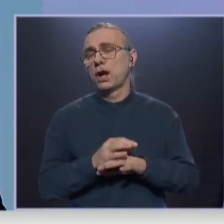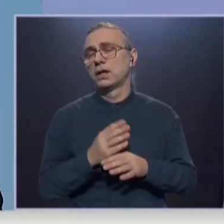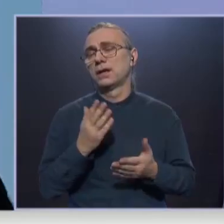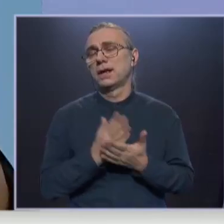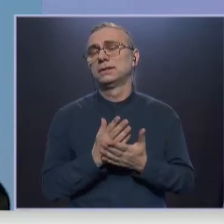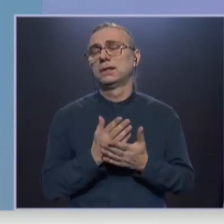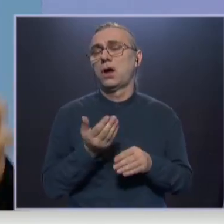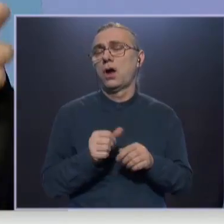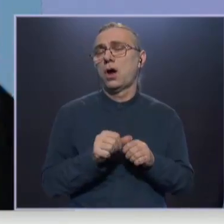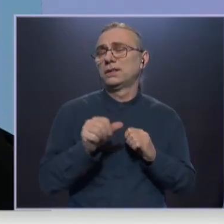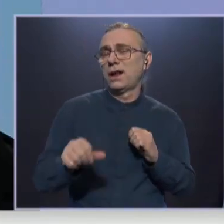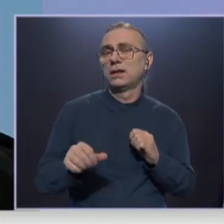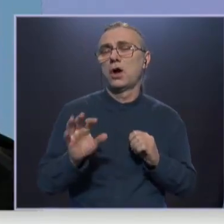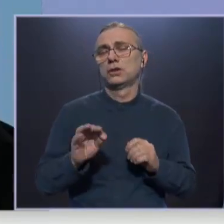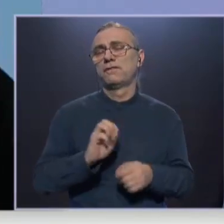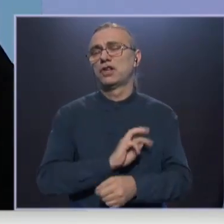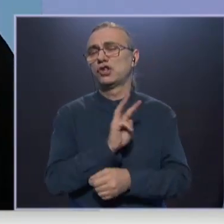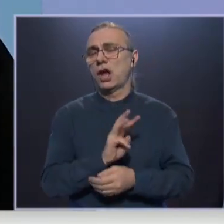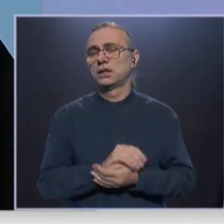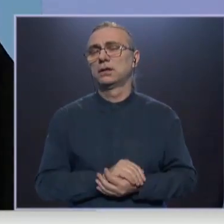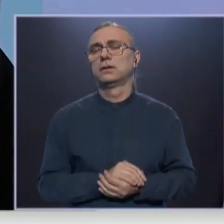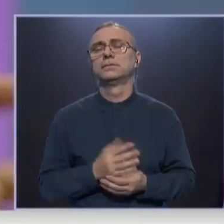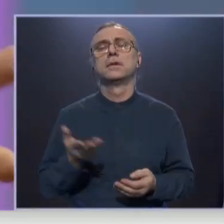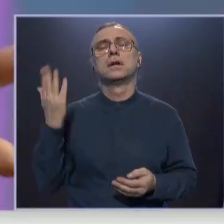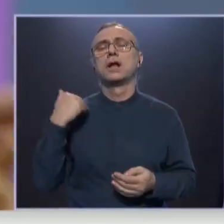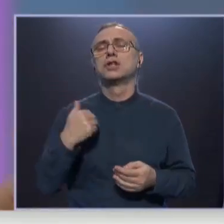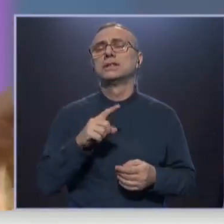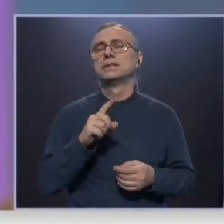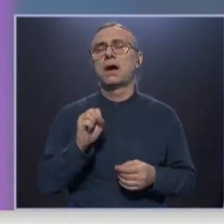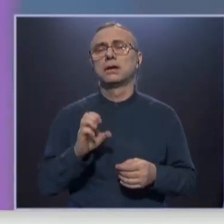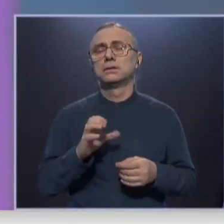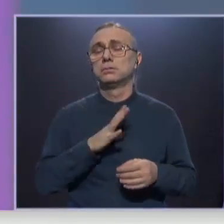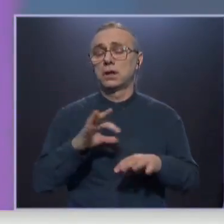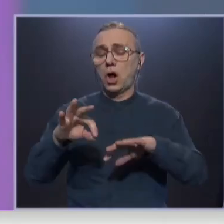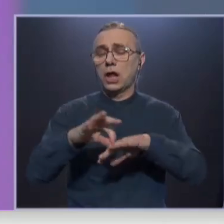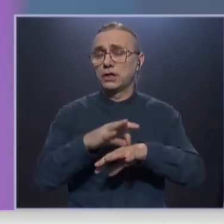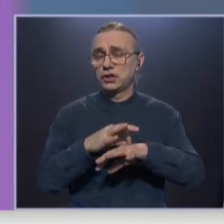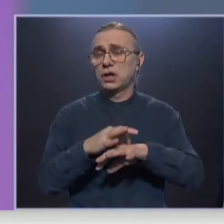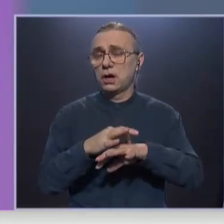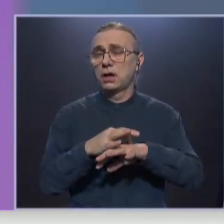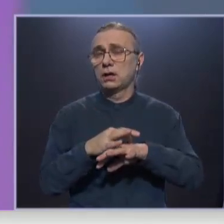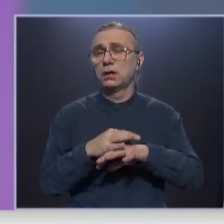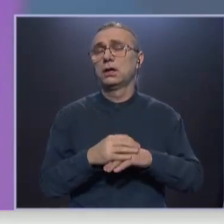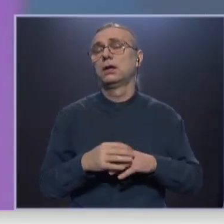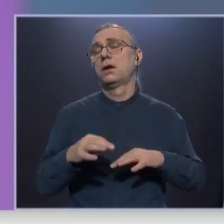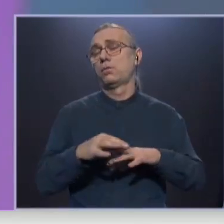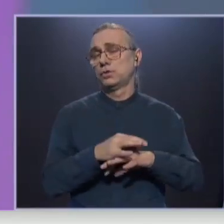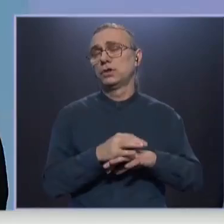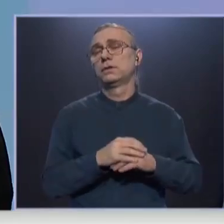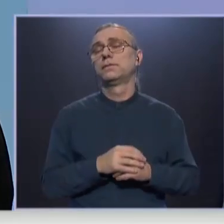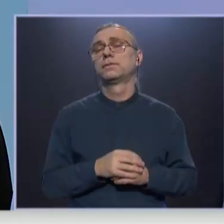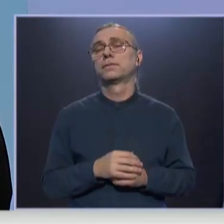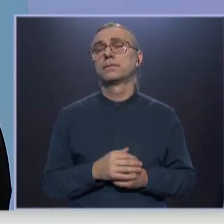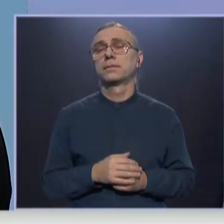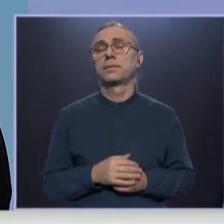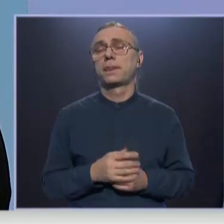человек венчаться, колечко берут, которое раньше в ЗАГСе надели, его в чине обручения в начале первой